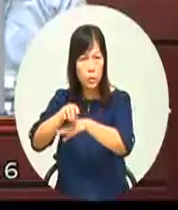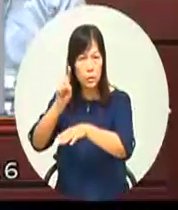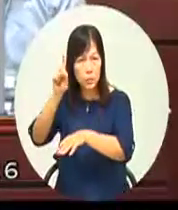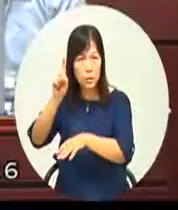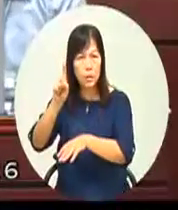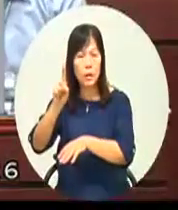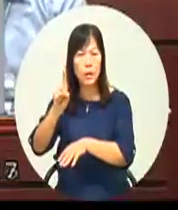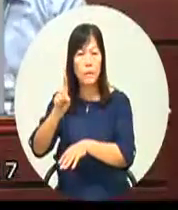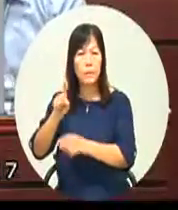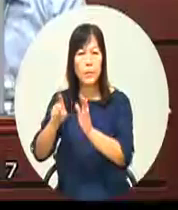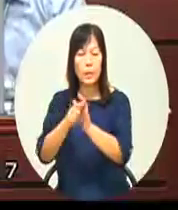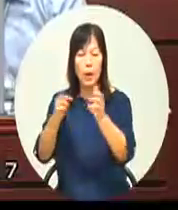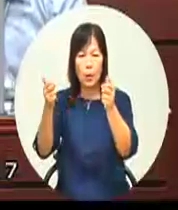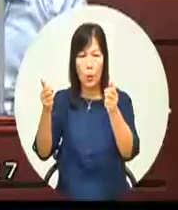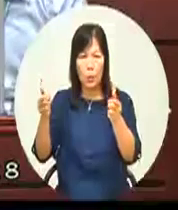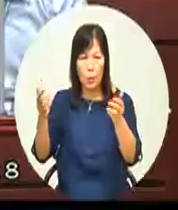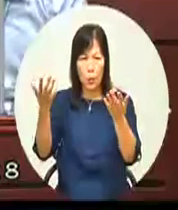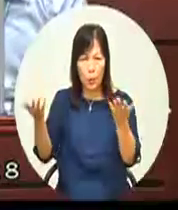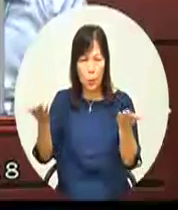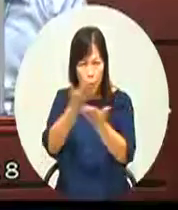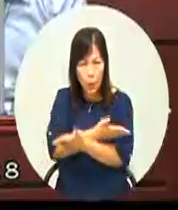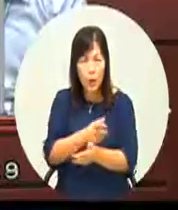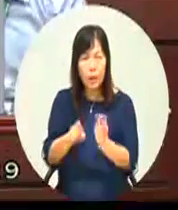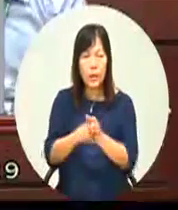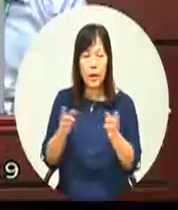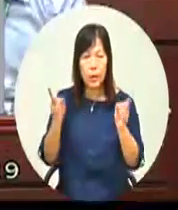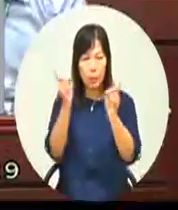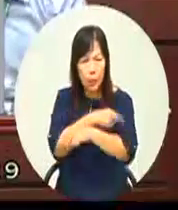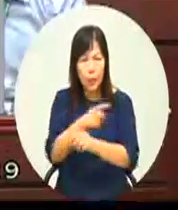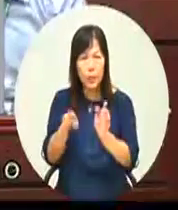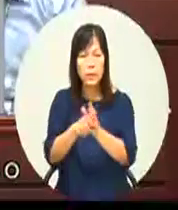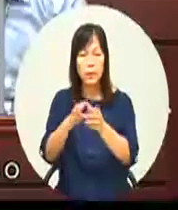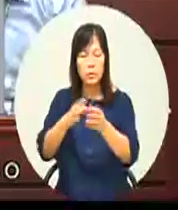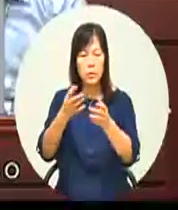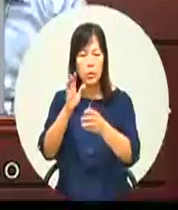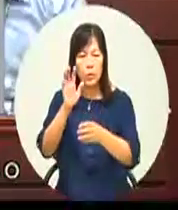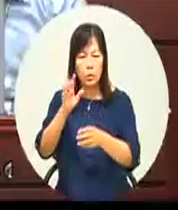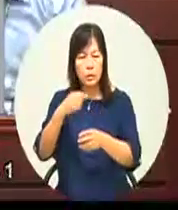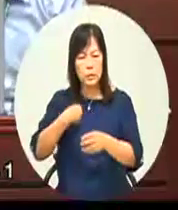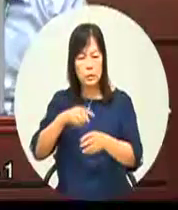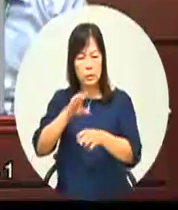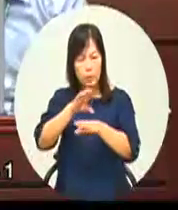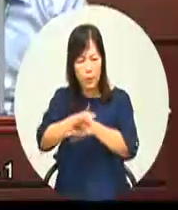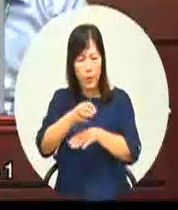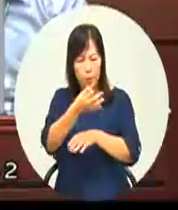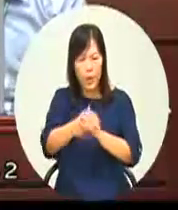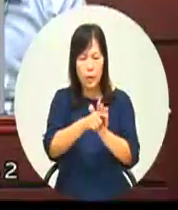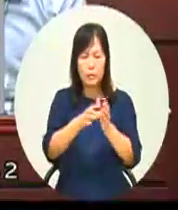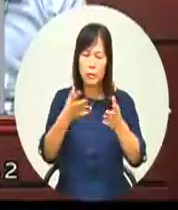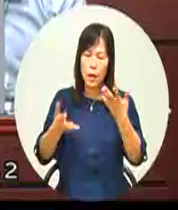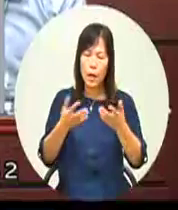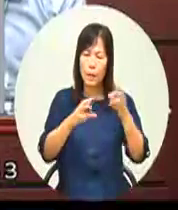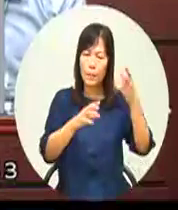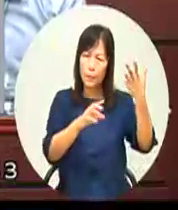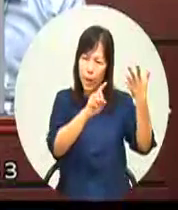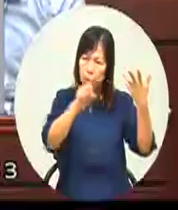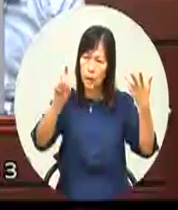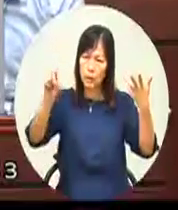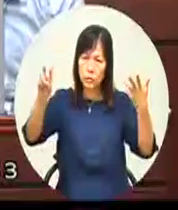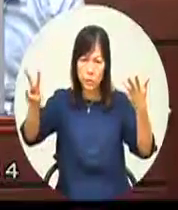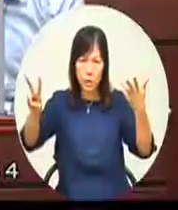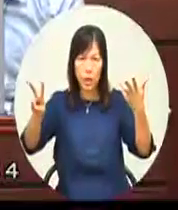这个替代，替代那个取代那个拥有车辆的拥有，大概到8到12部，也就是